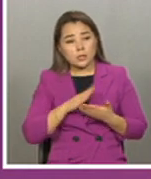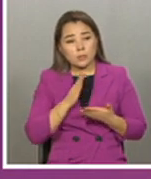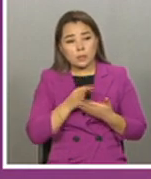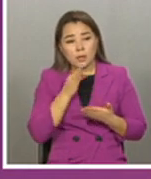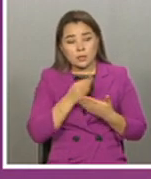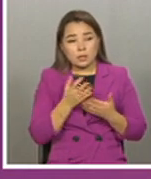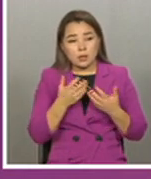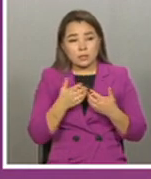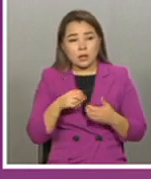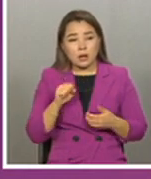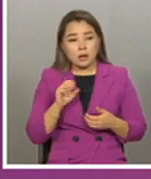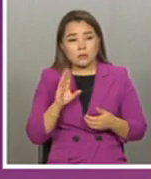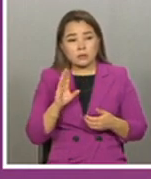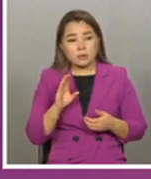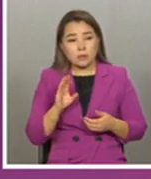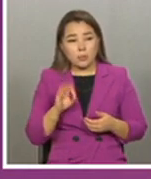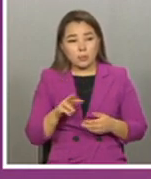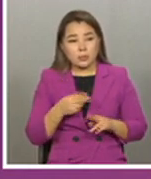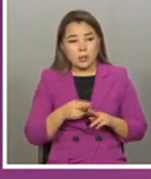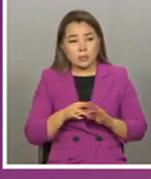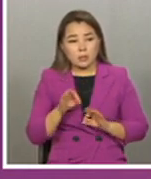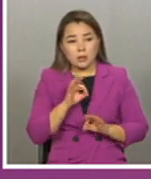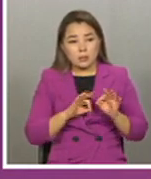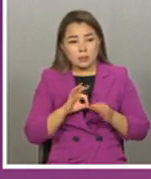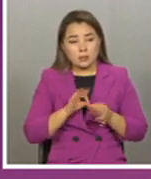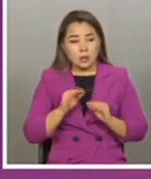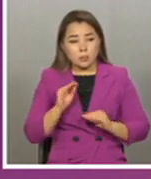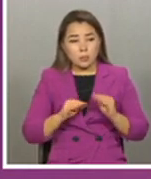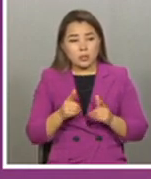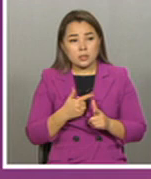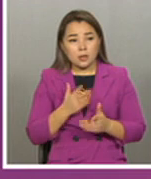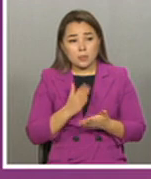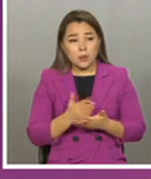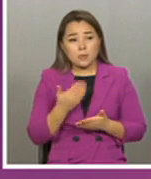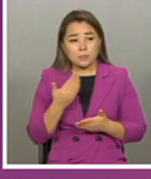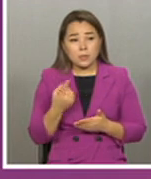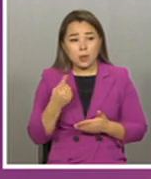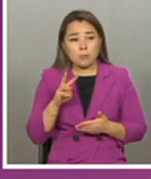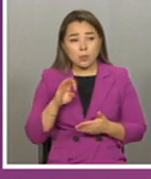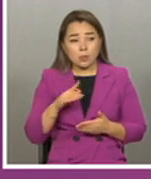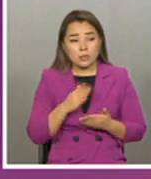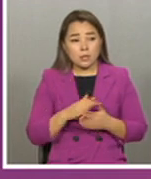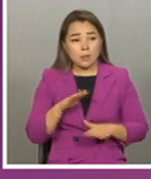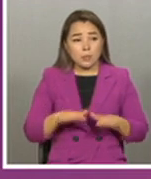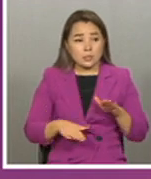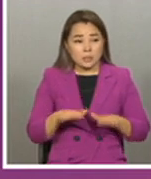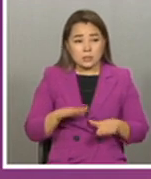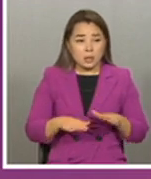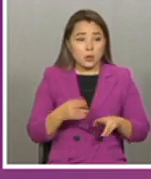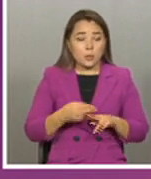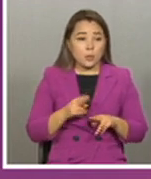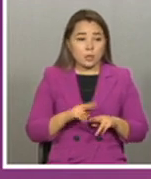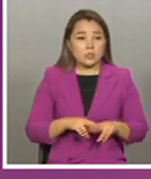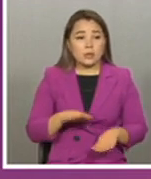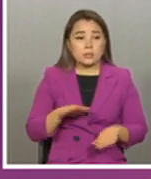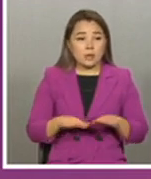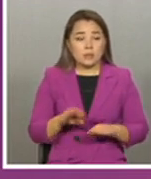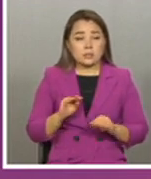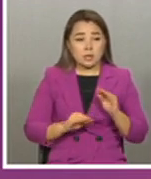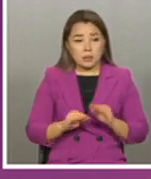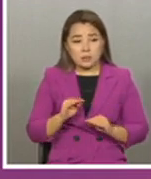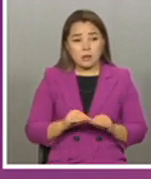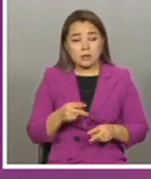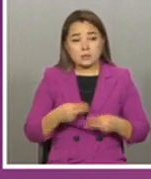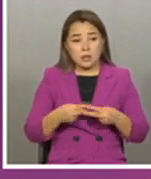бөлшектен тұратын заттың мөлшері болып табылады. Бір қызығы, 1 моль заттың массасы осы заттың салыстырмалы